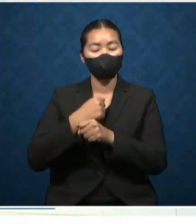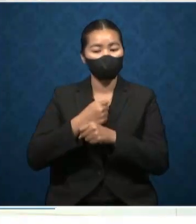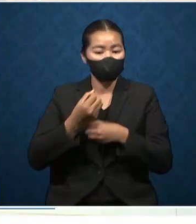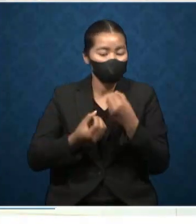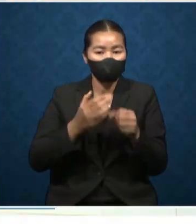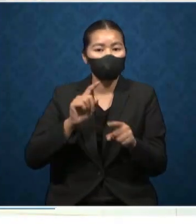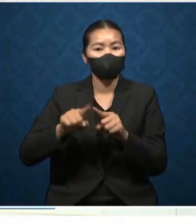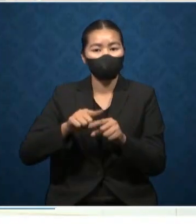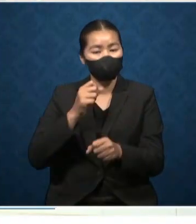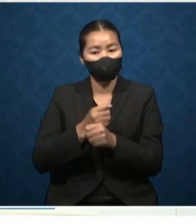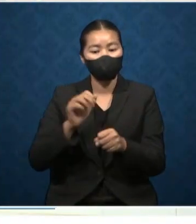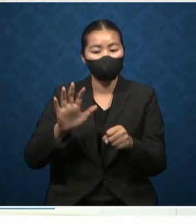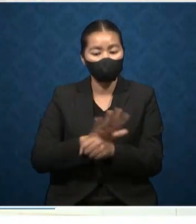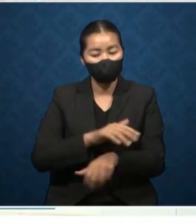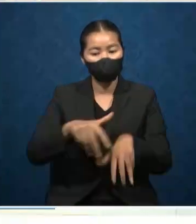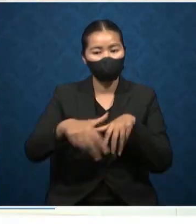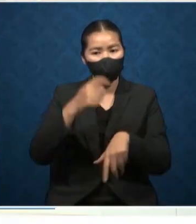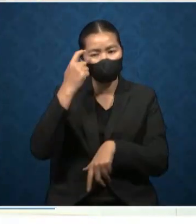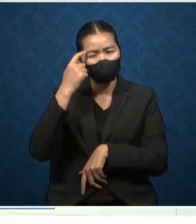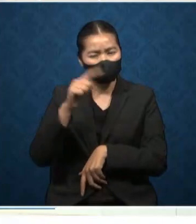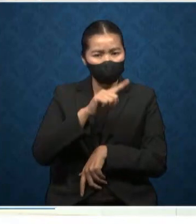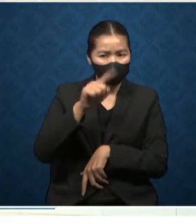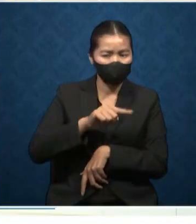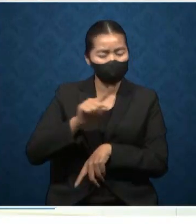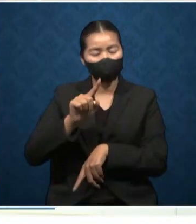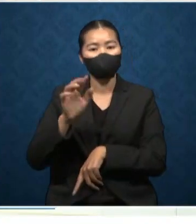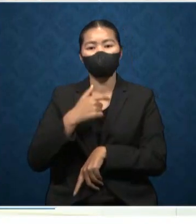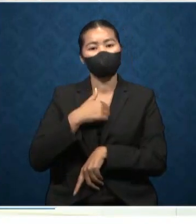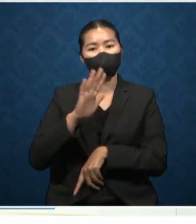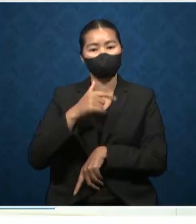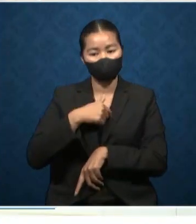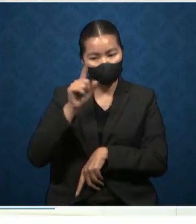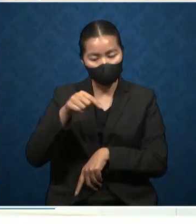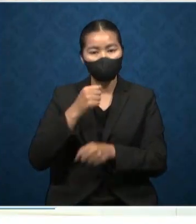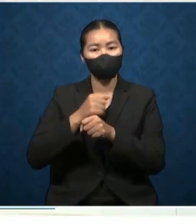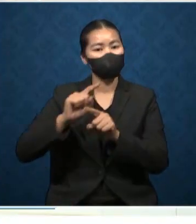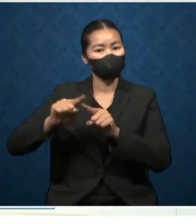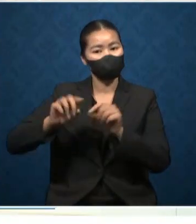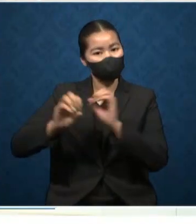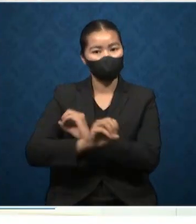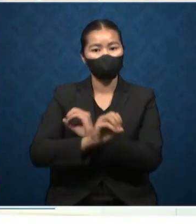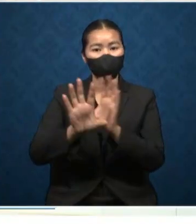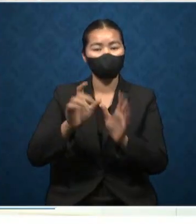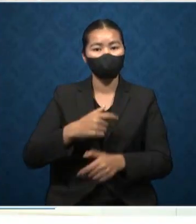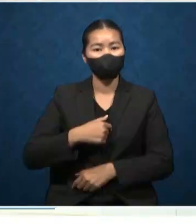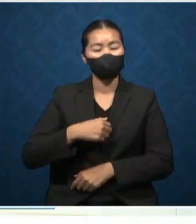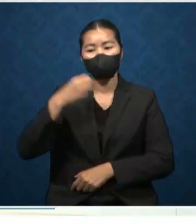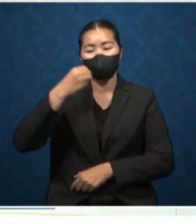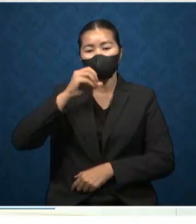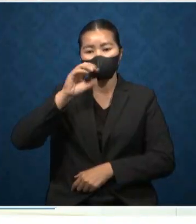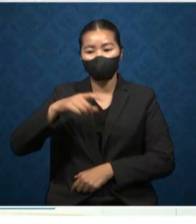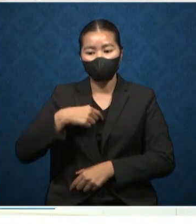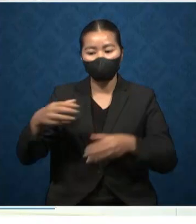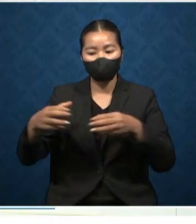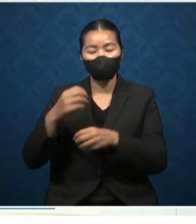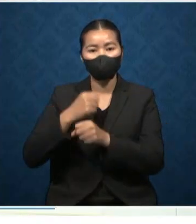คมหรอประชาชนเคือบแคงสงสัยแล้จะทำงานในทุกมิติครับผมกำชับพนังานเจ้าที่ที่รับจจต